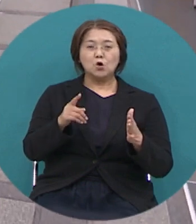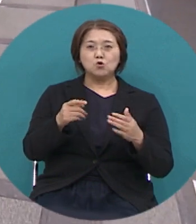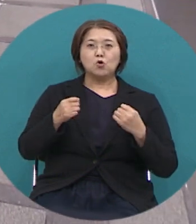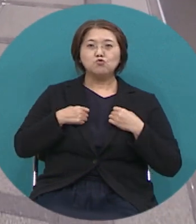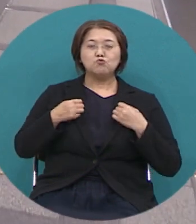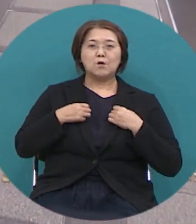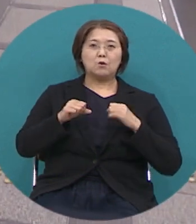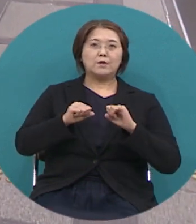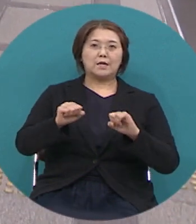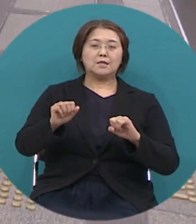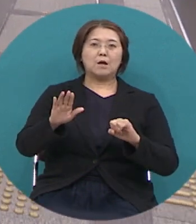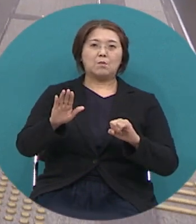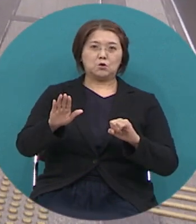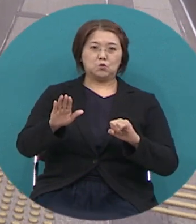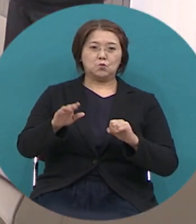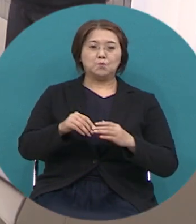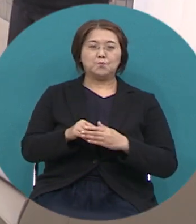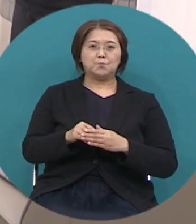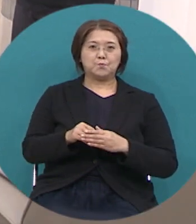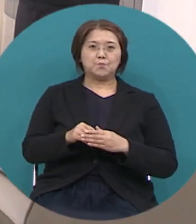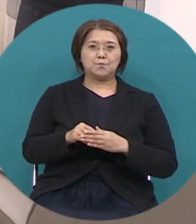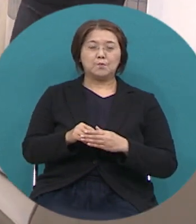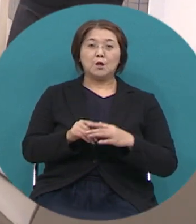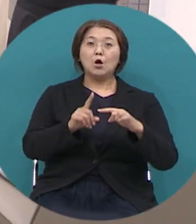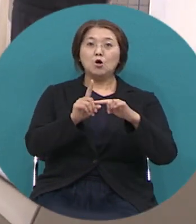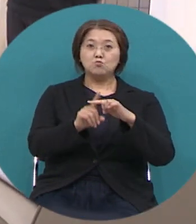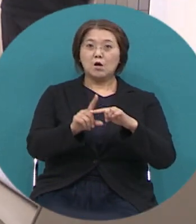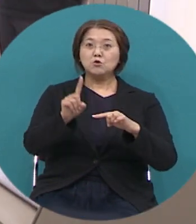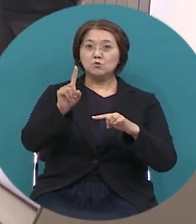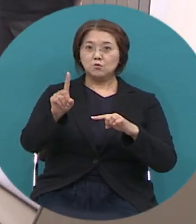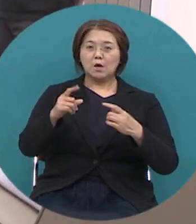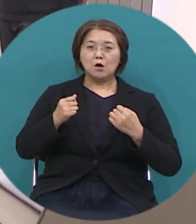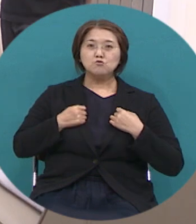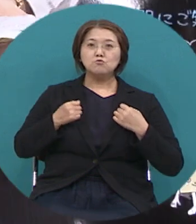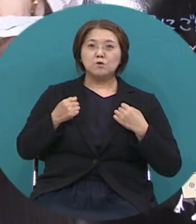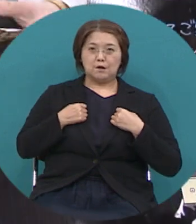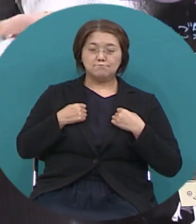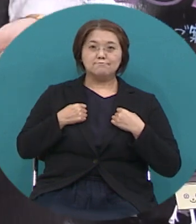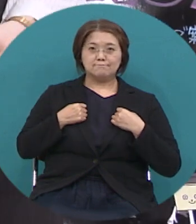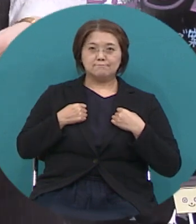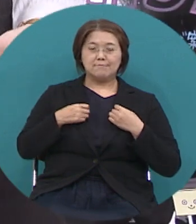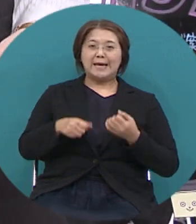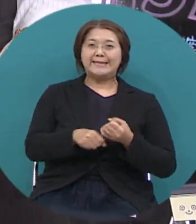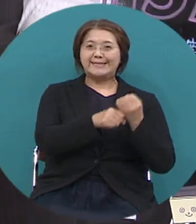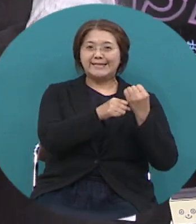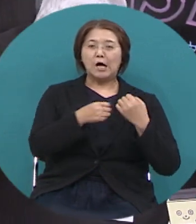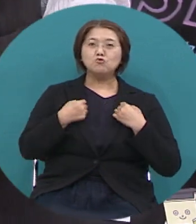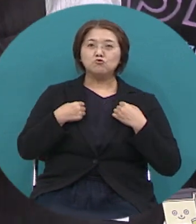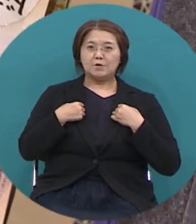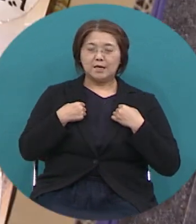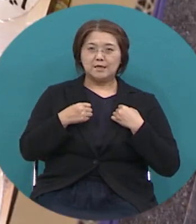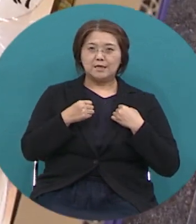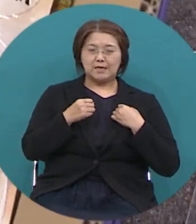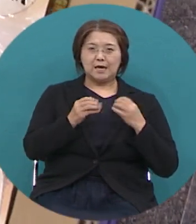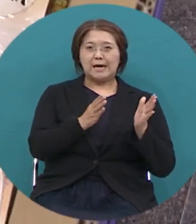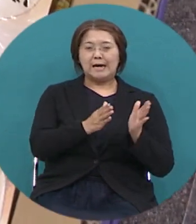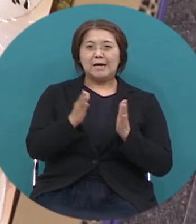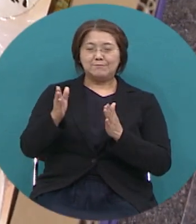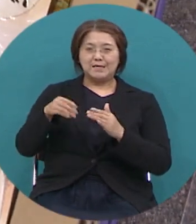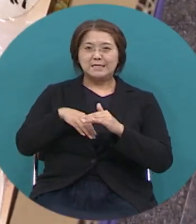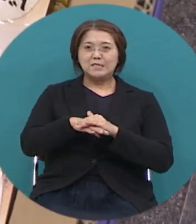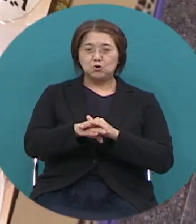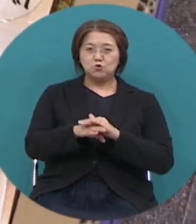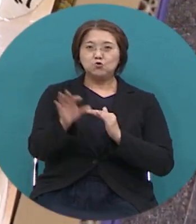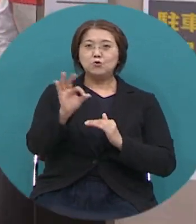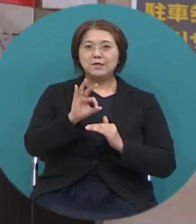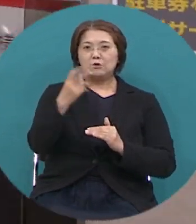。さらにプラスワン訓練として、避難訓練や備蓄品の確認なども合わ